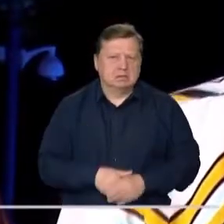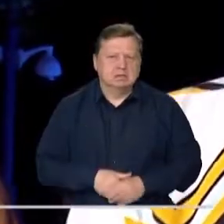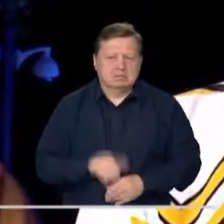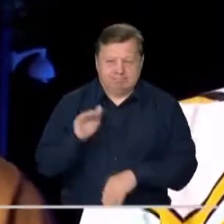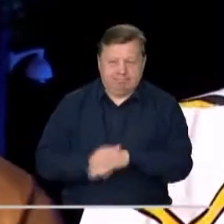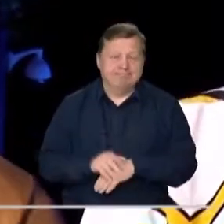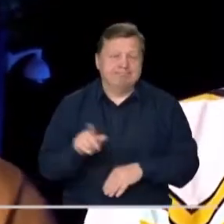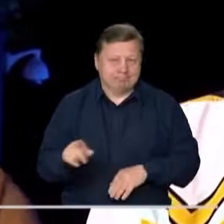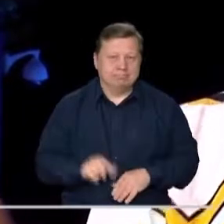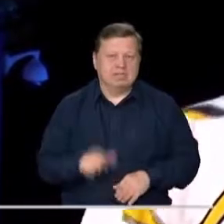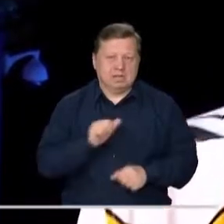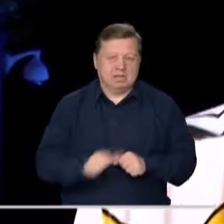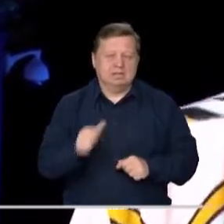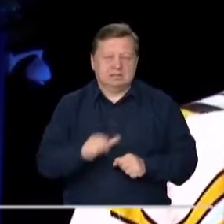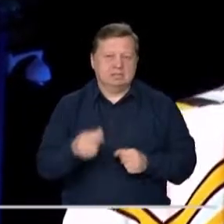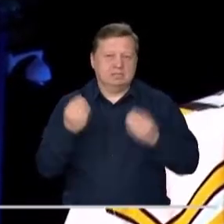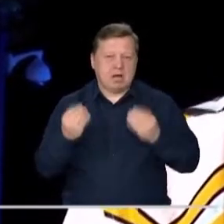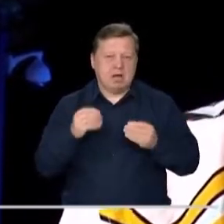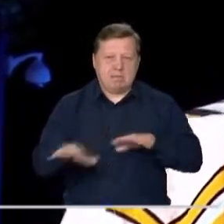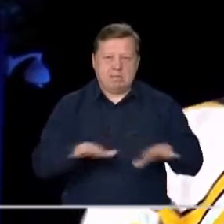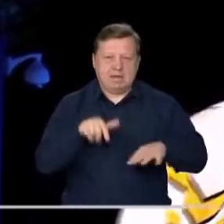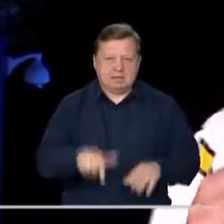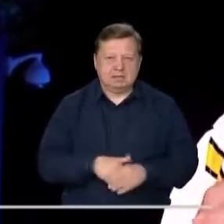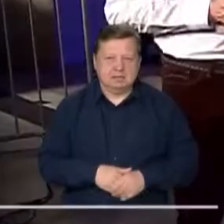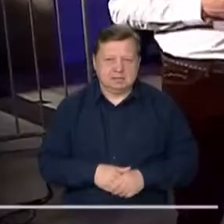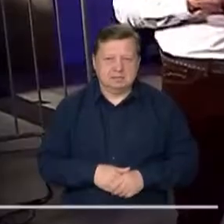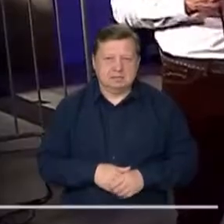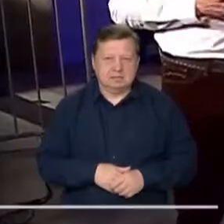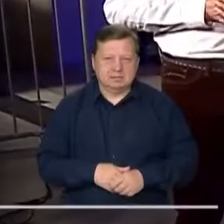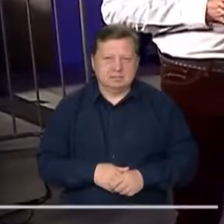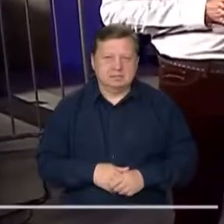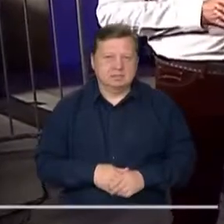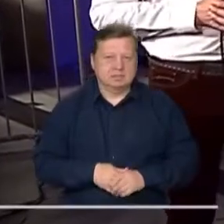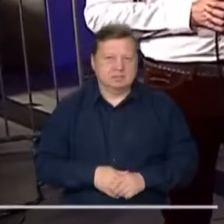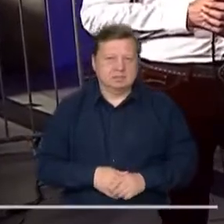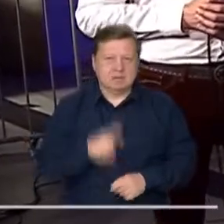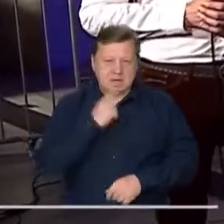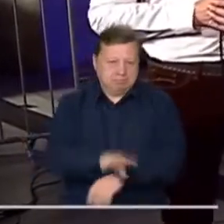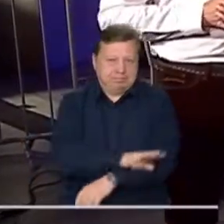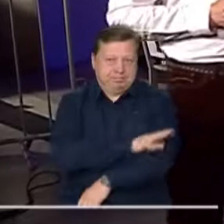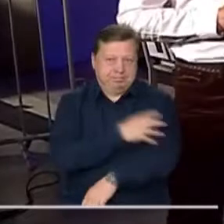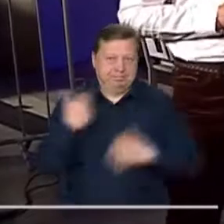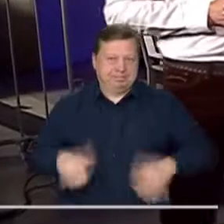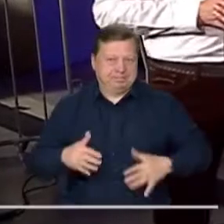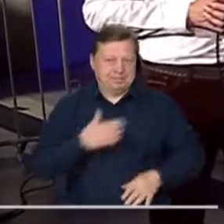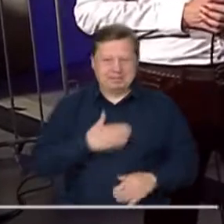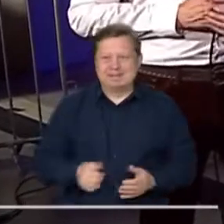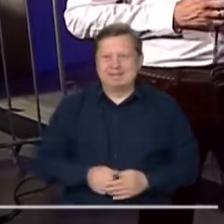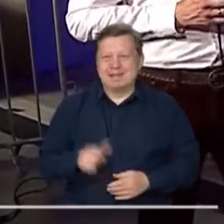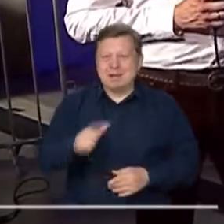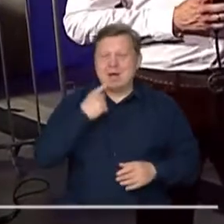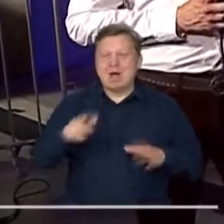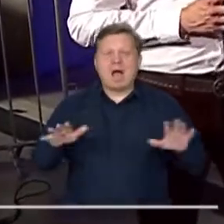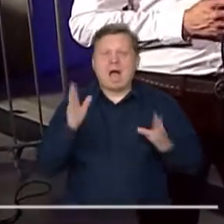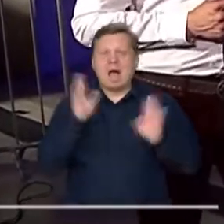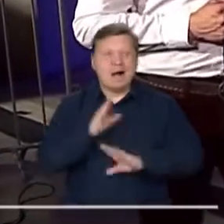Zgadzam się z tym, że to jest miejsce niezwykłe, ale... Słyszycie to Państwo? Już mam gęsią skórkę, jak słyszę. Przede wszystkim ta atmosfera,